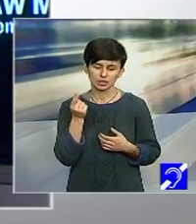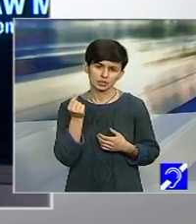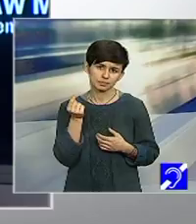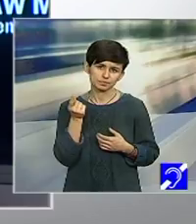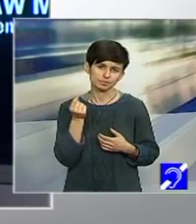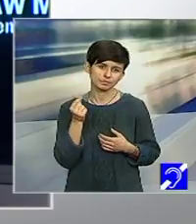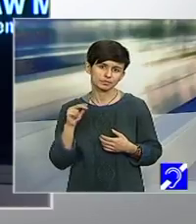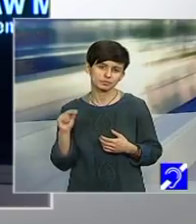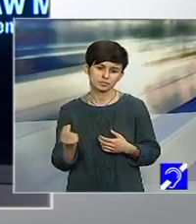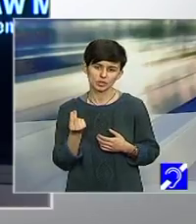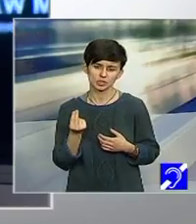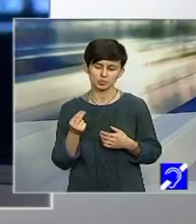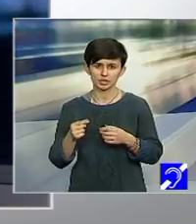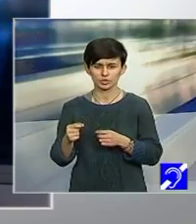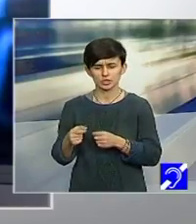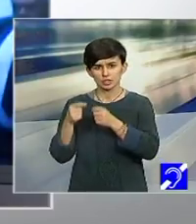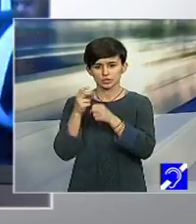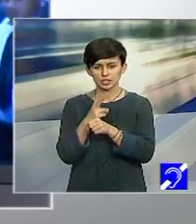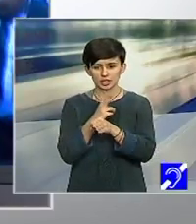din partea instituțiilor statului,